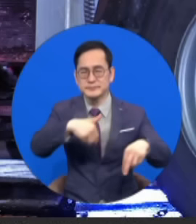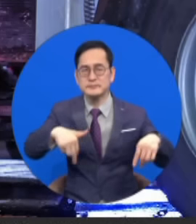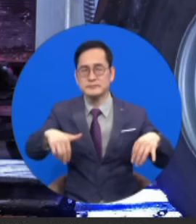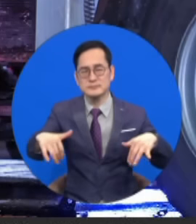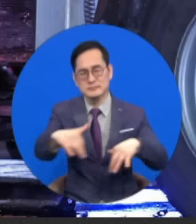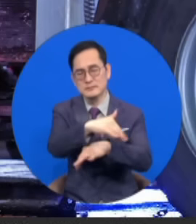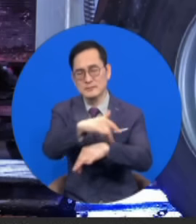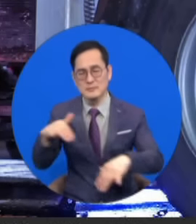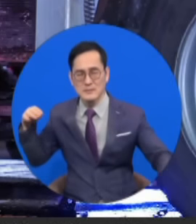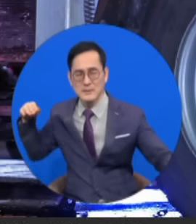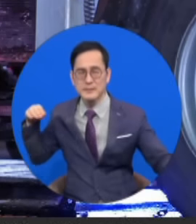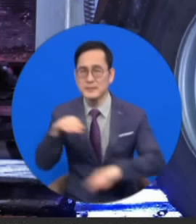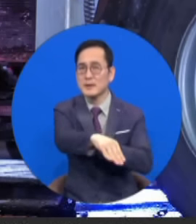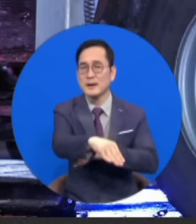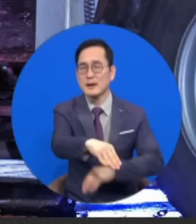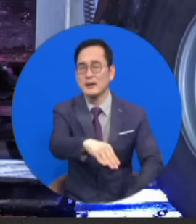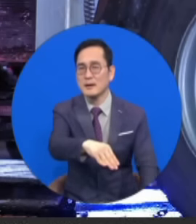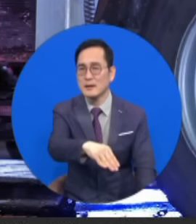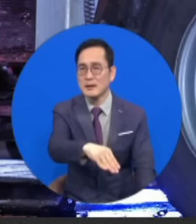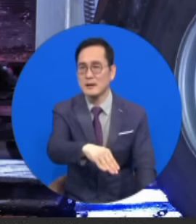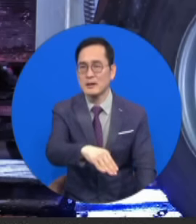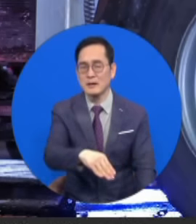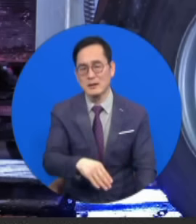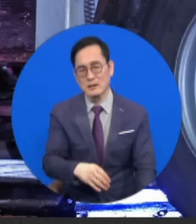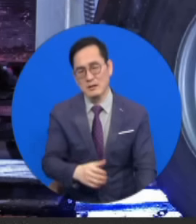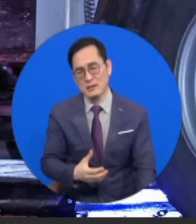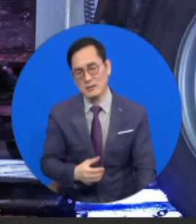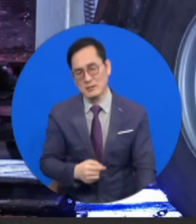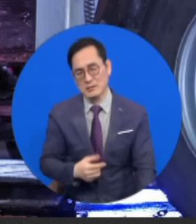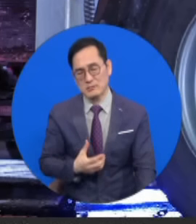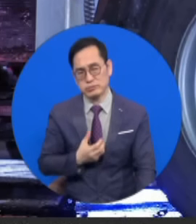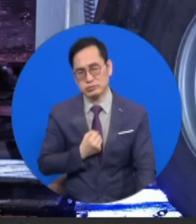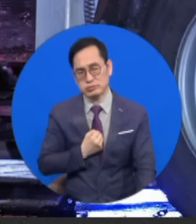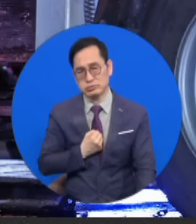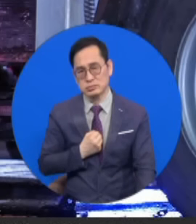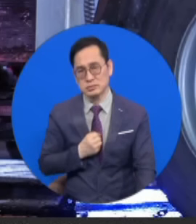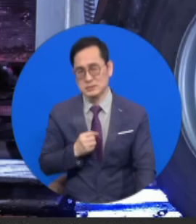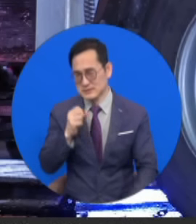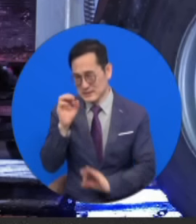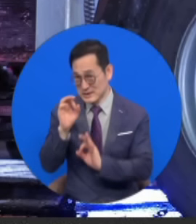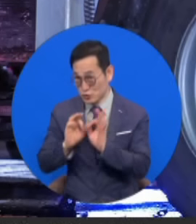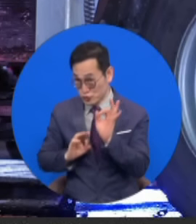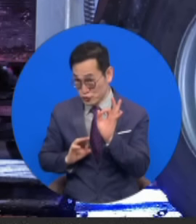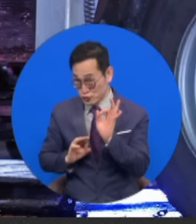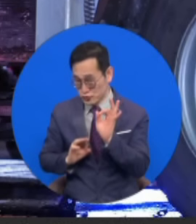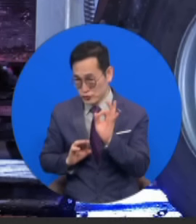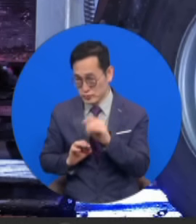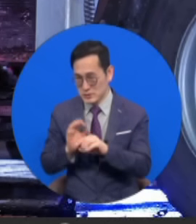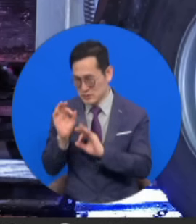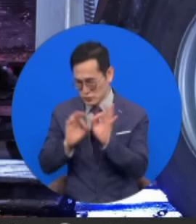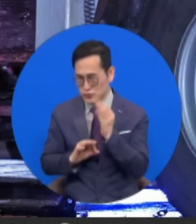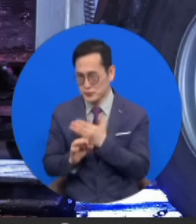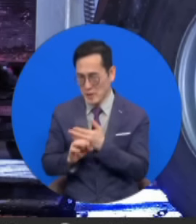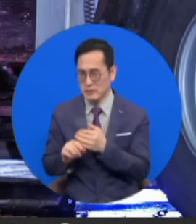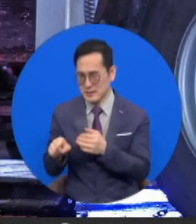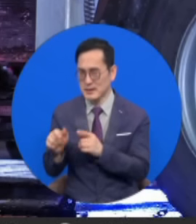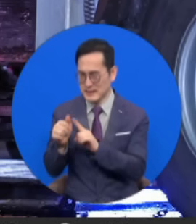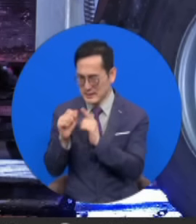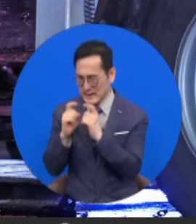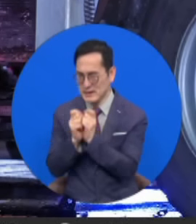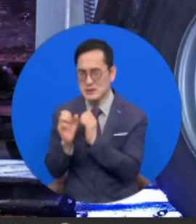사고고 이런 것이 만약에 단순 실수였다면 문제가 안 되겠지만 차량 결함 내지 그거에